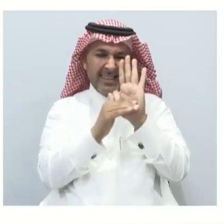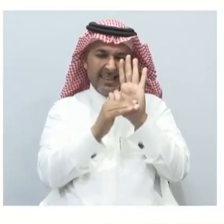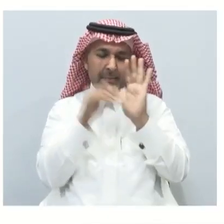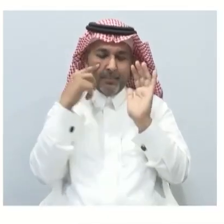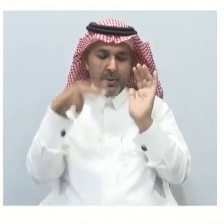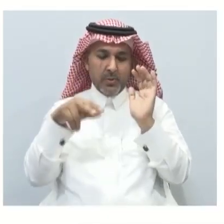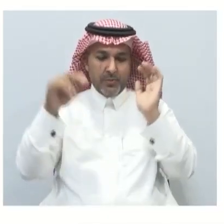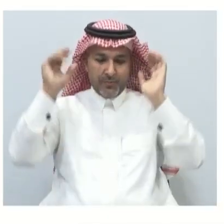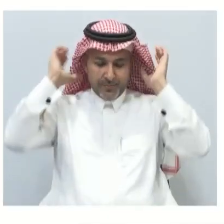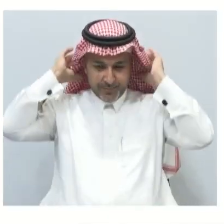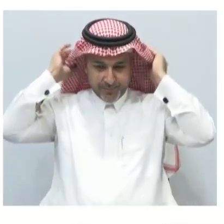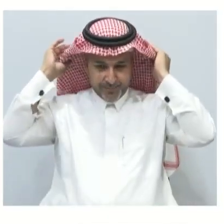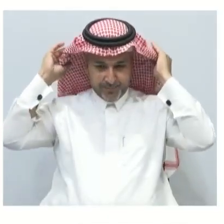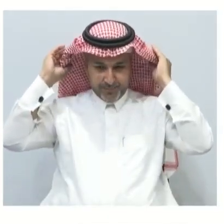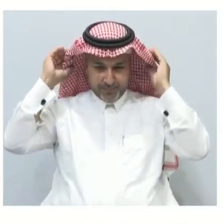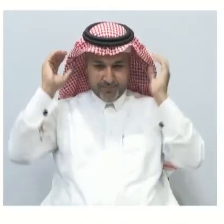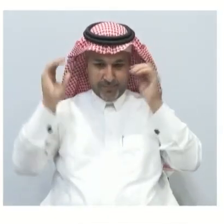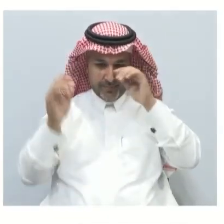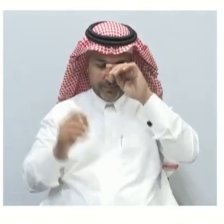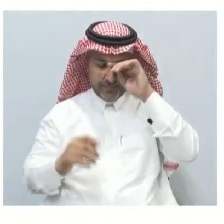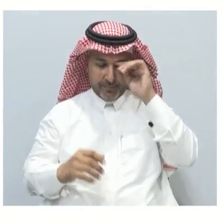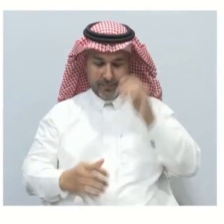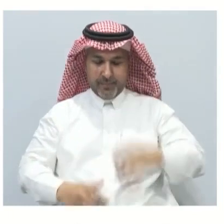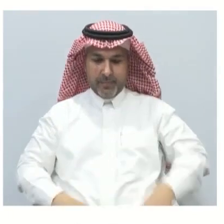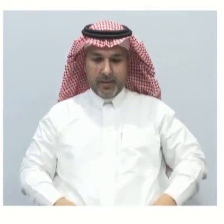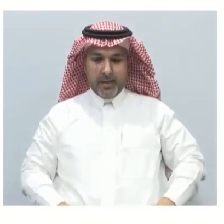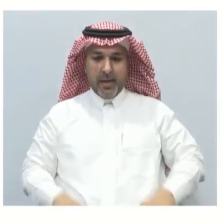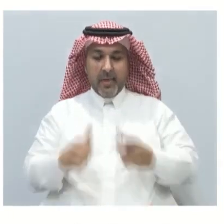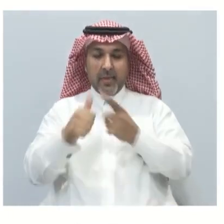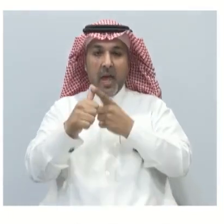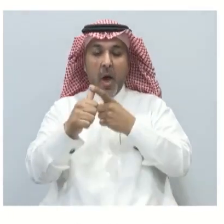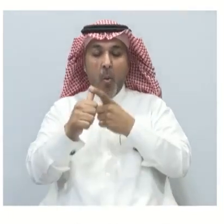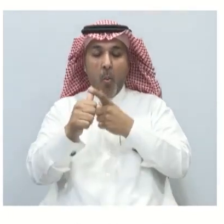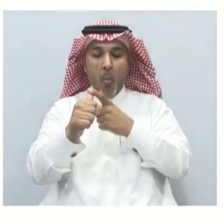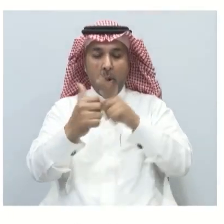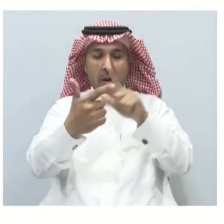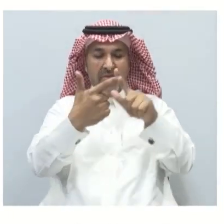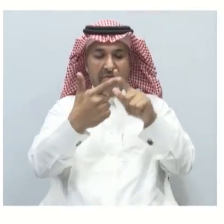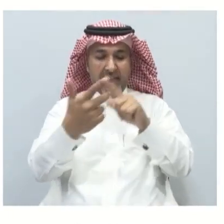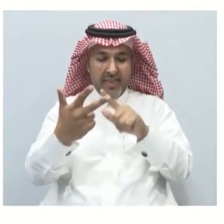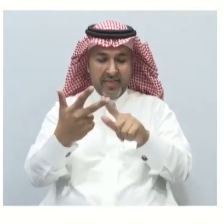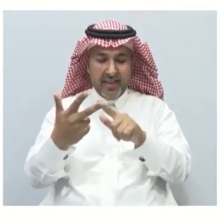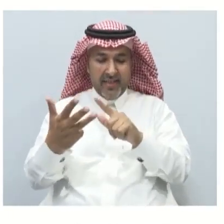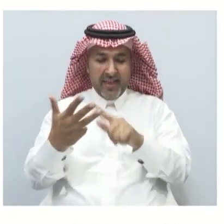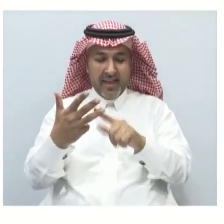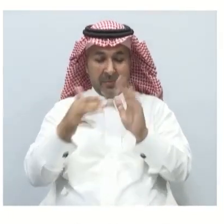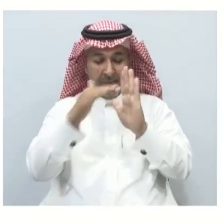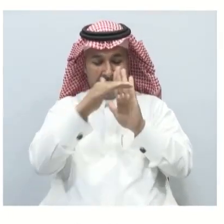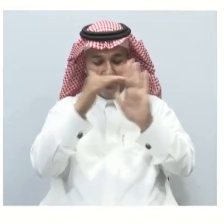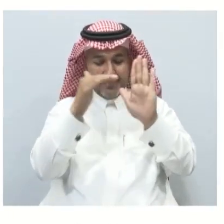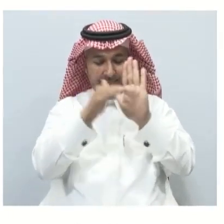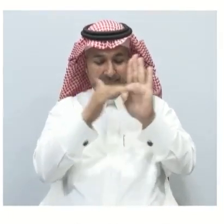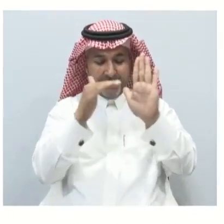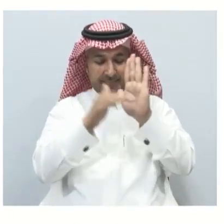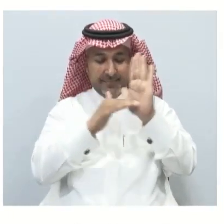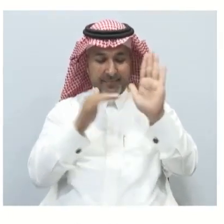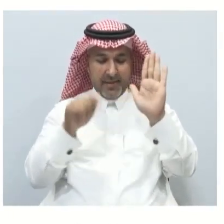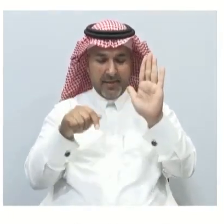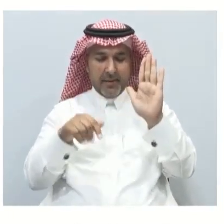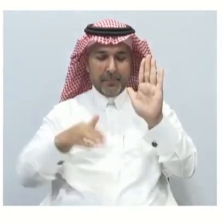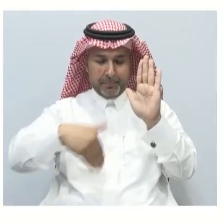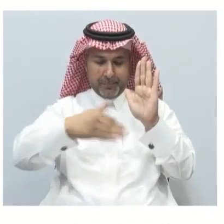الدرس سنتعلم ابتداء حل المعادلات الاسيه ثم بعد ذلك كتابه داله اسيه يعني احنا